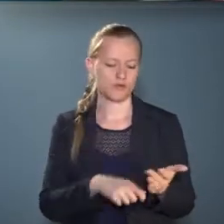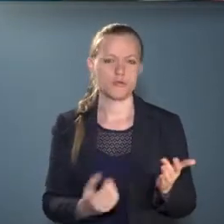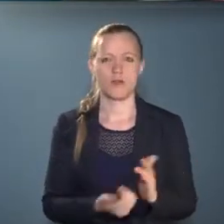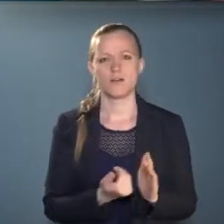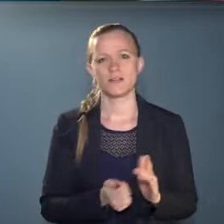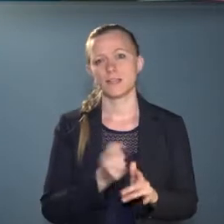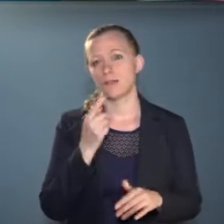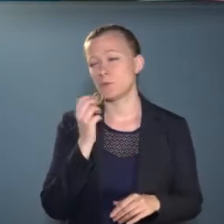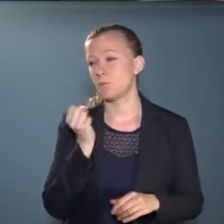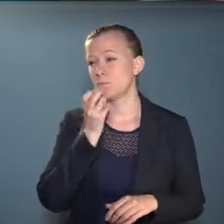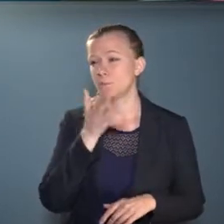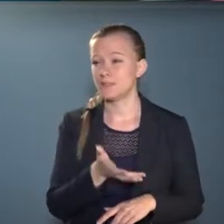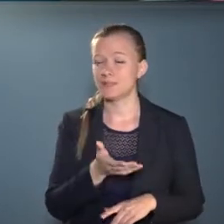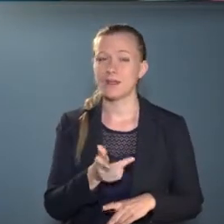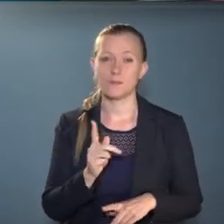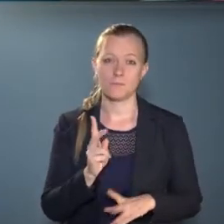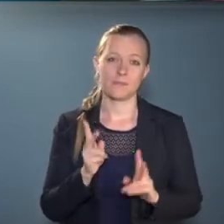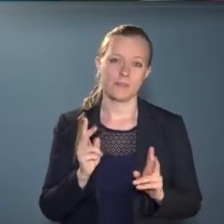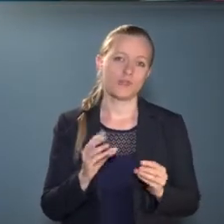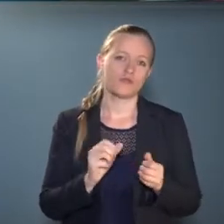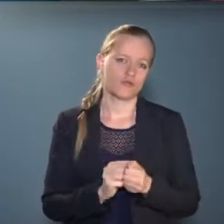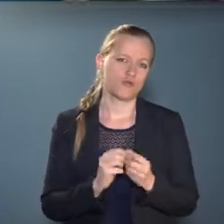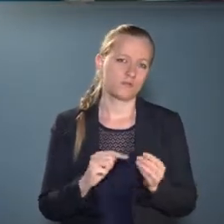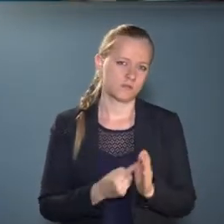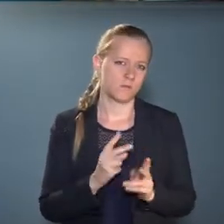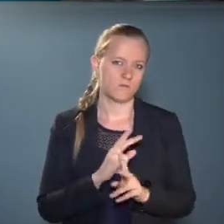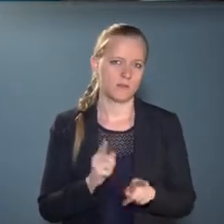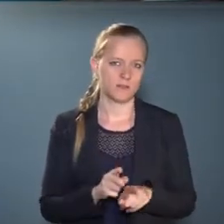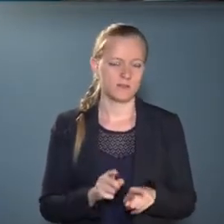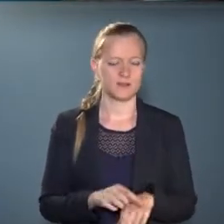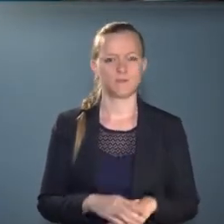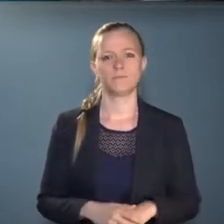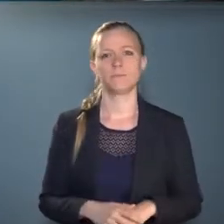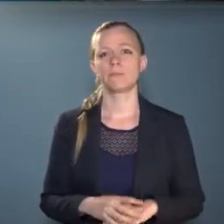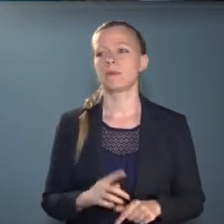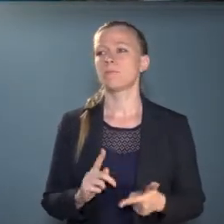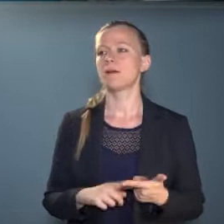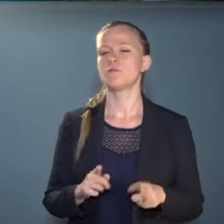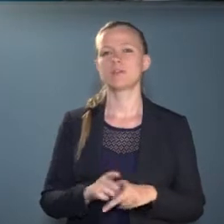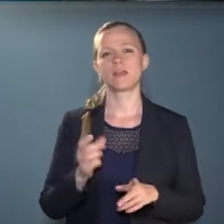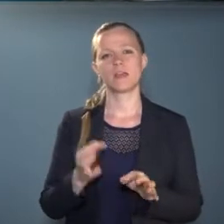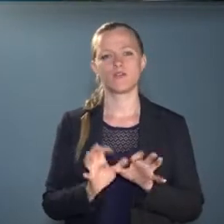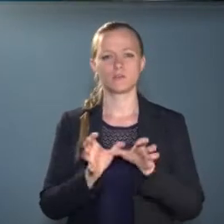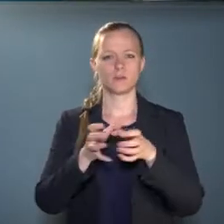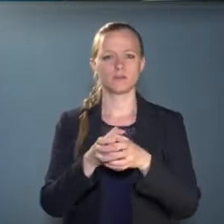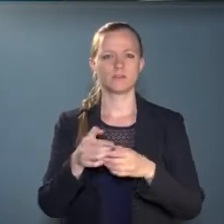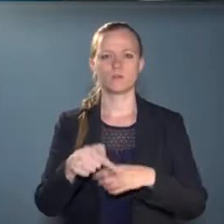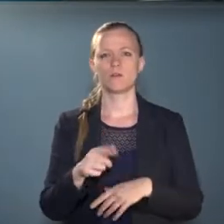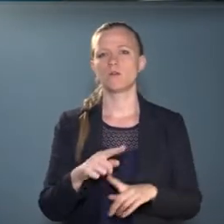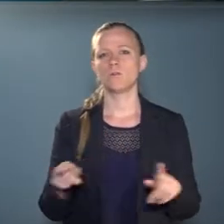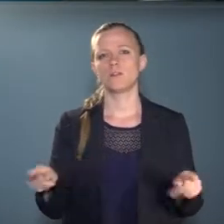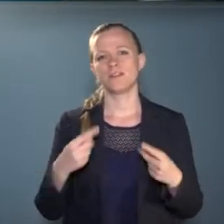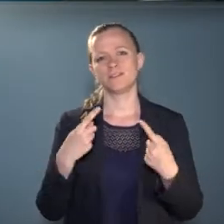nem mondom, hogy napi rendszerességgel, de meglehetősen sűrűn előfordul. Másik ilyen esetkör a különböző